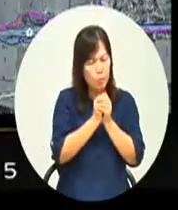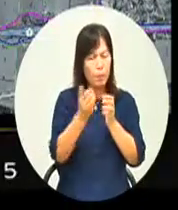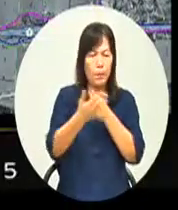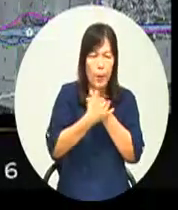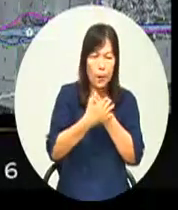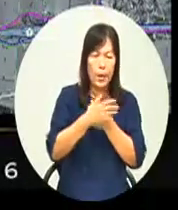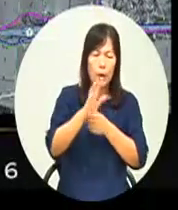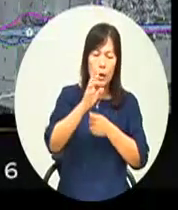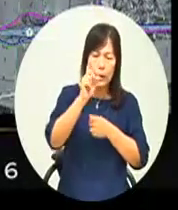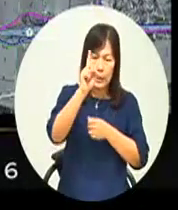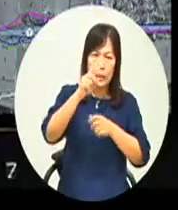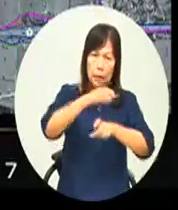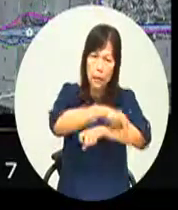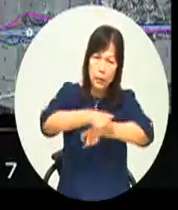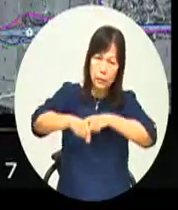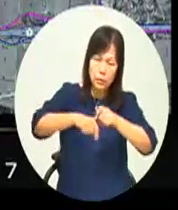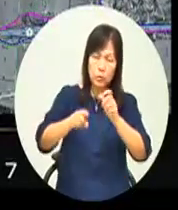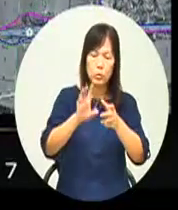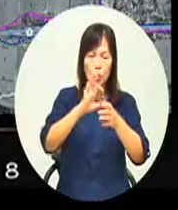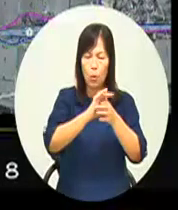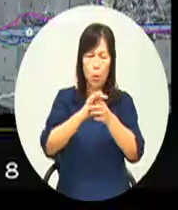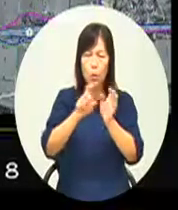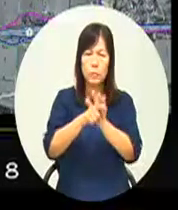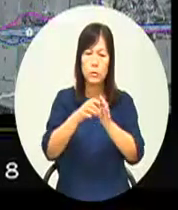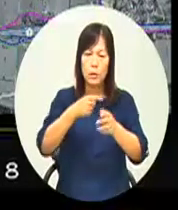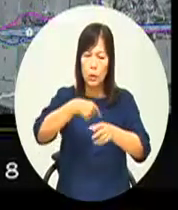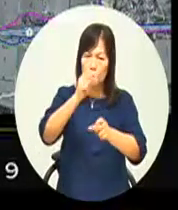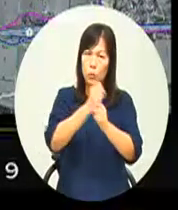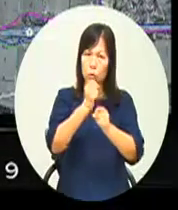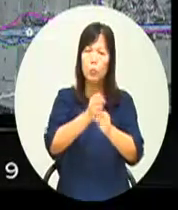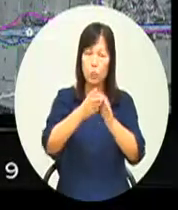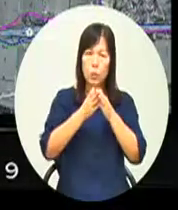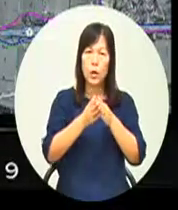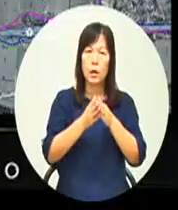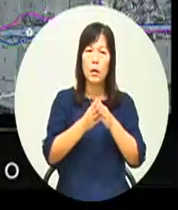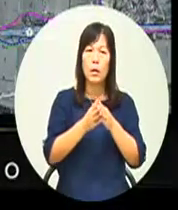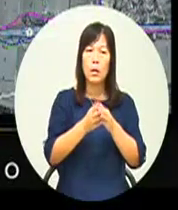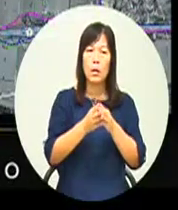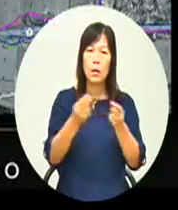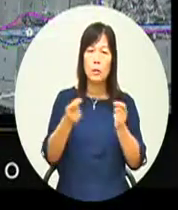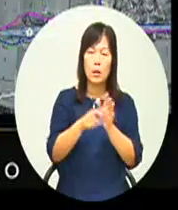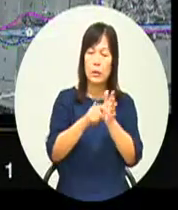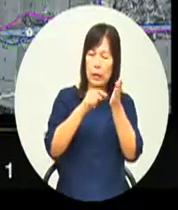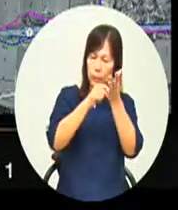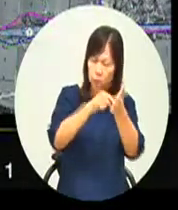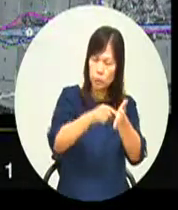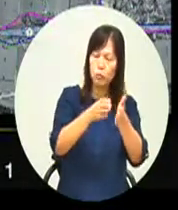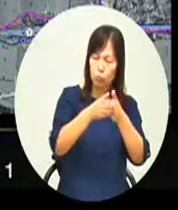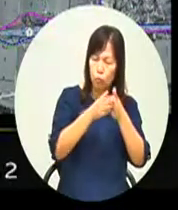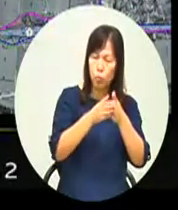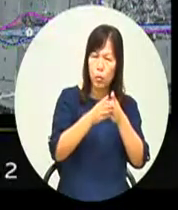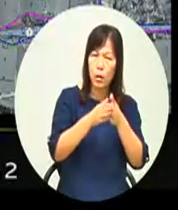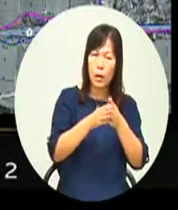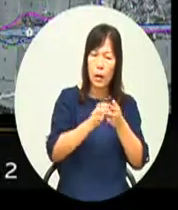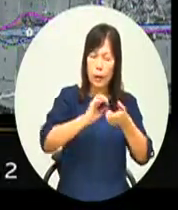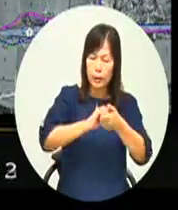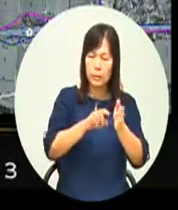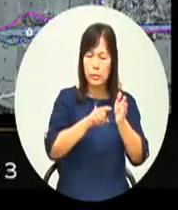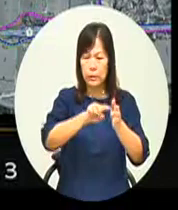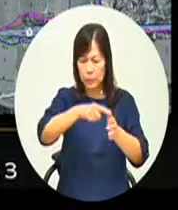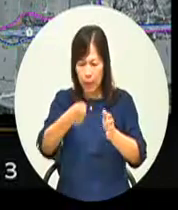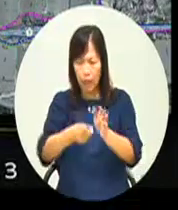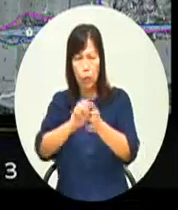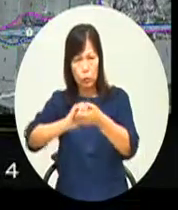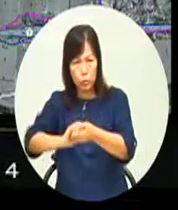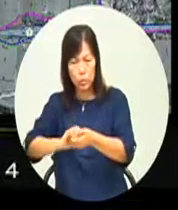划，因为这些都是攸关中央要去做的工程，从申请的需求到核定到实际的施